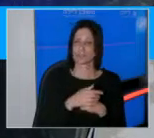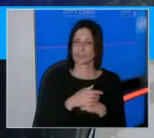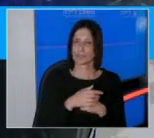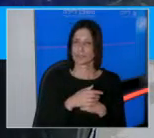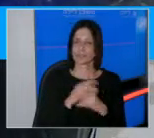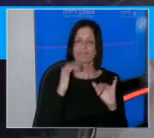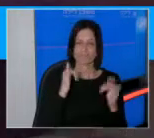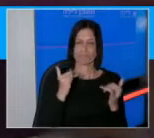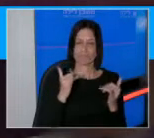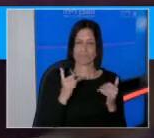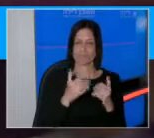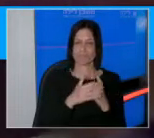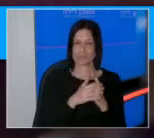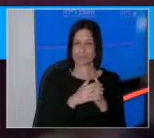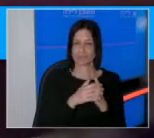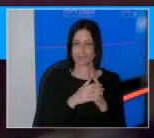כן.